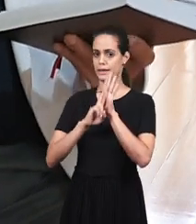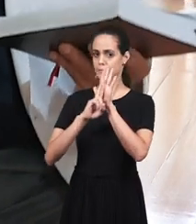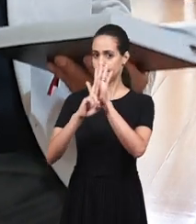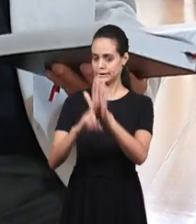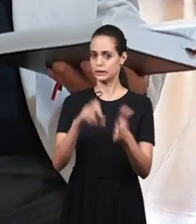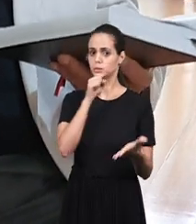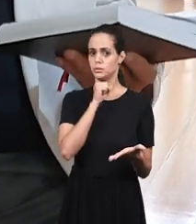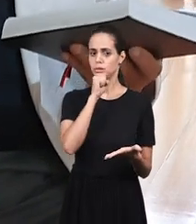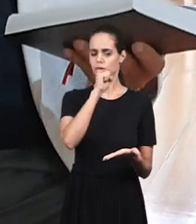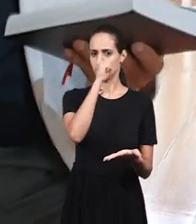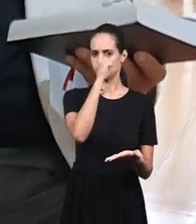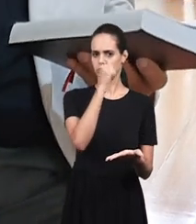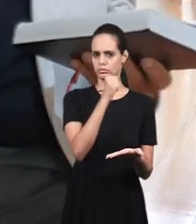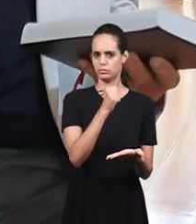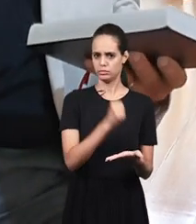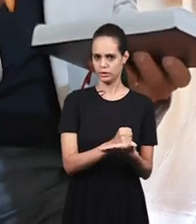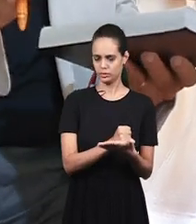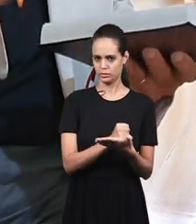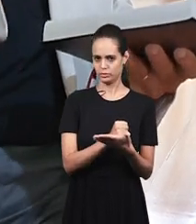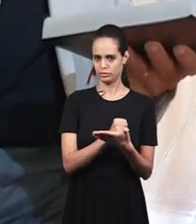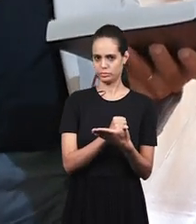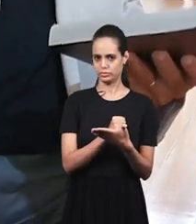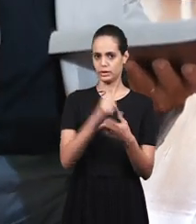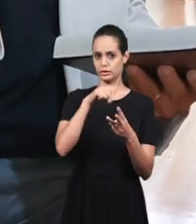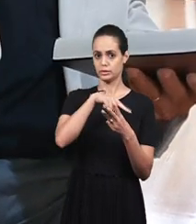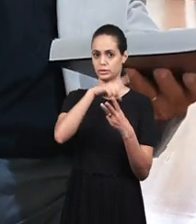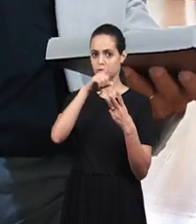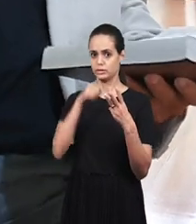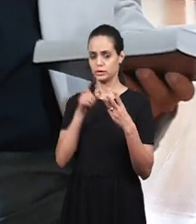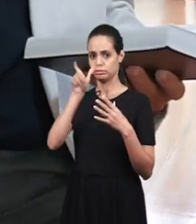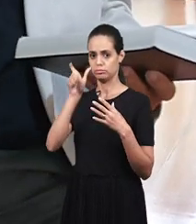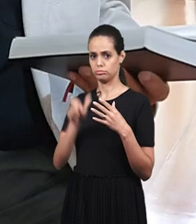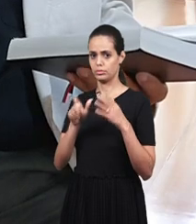figures de l'Ancien Testament qui sont